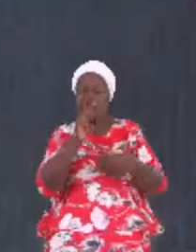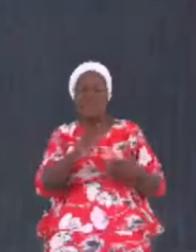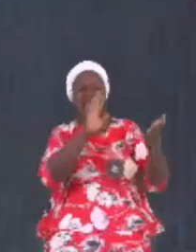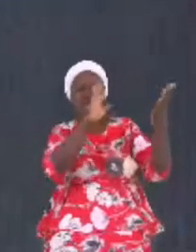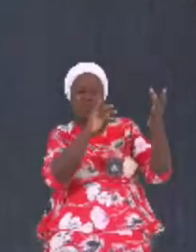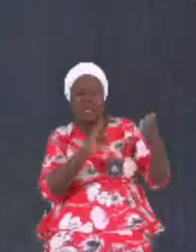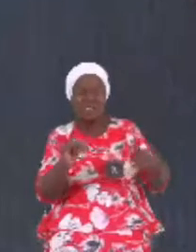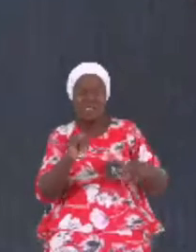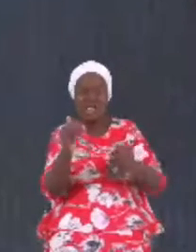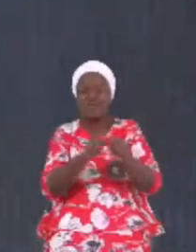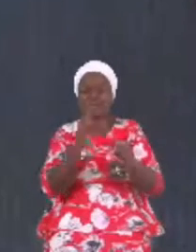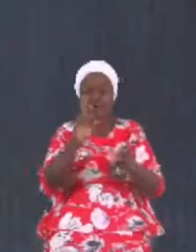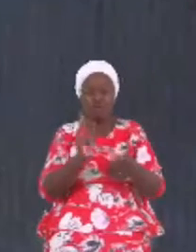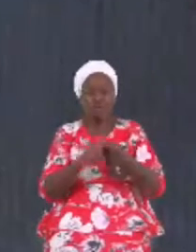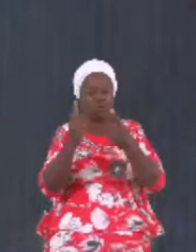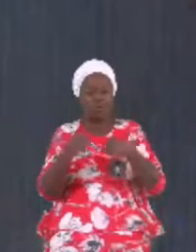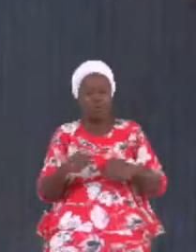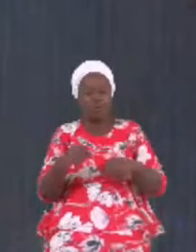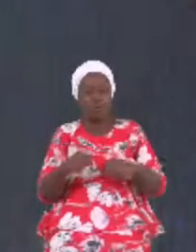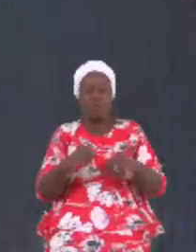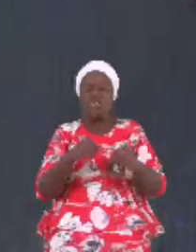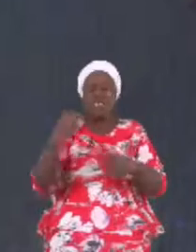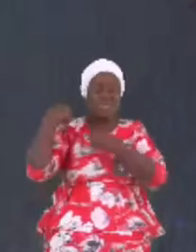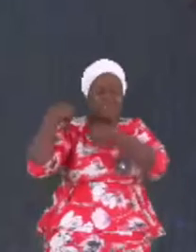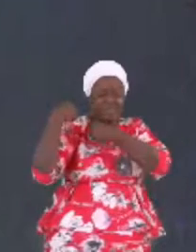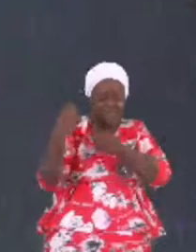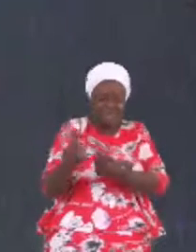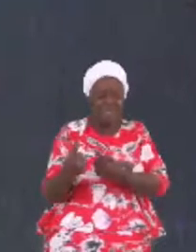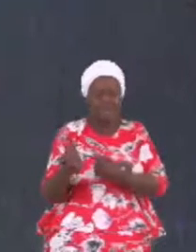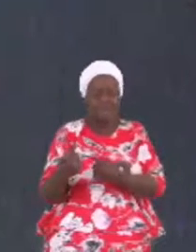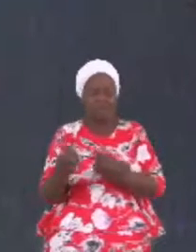Tu espérais que tout le monde vienne, tout ce temps.